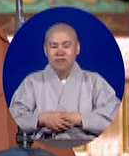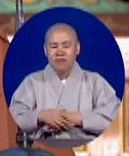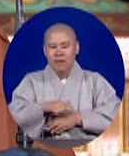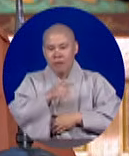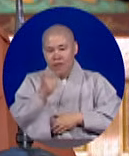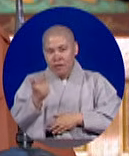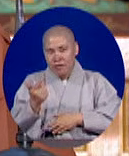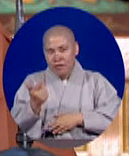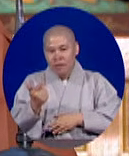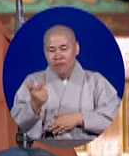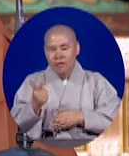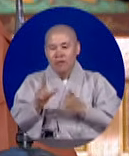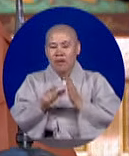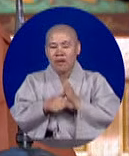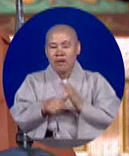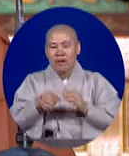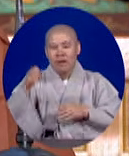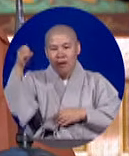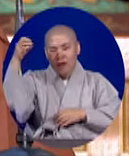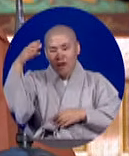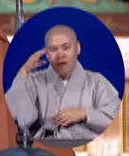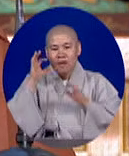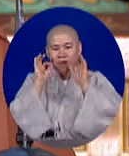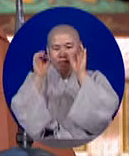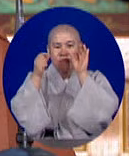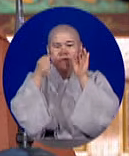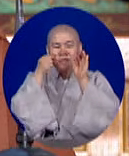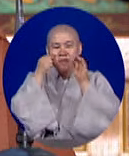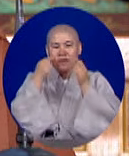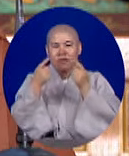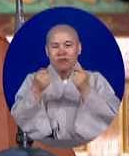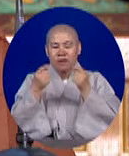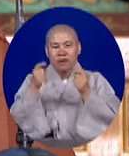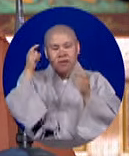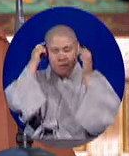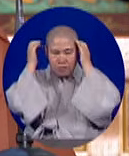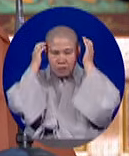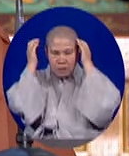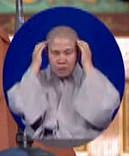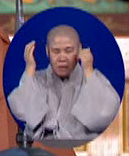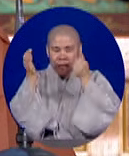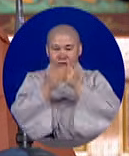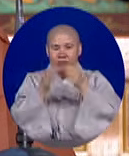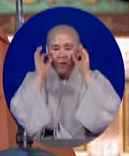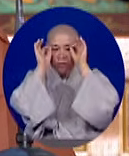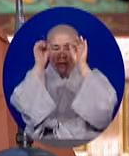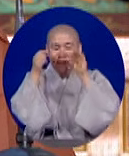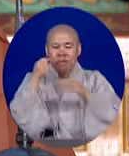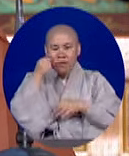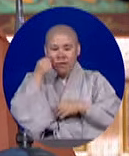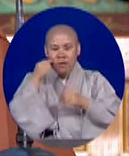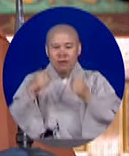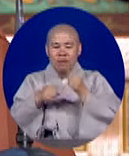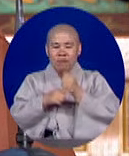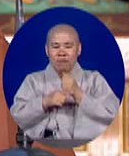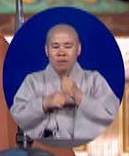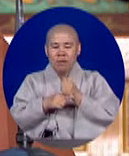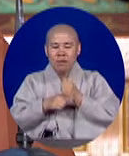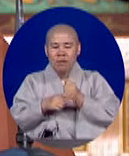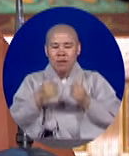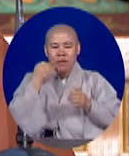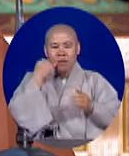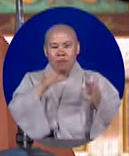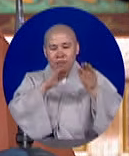저녁이 돼서 해를 못 보는 것처럼 번뇌 때문에 못 본다 이런 말씀이죠. 또